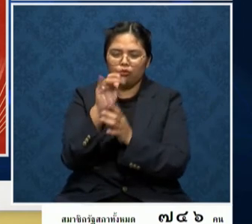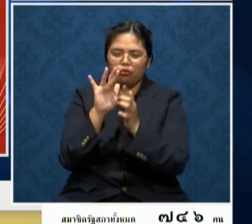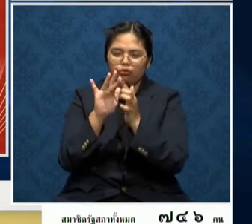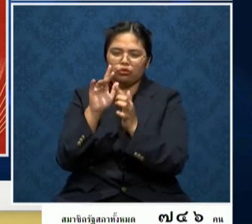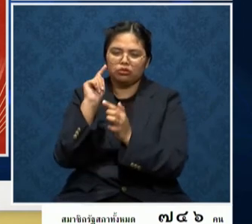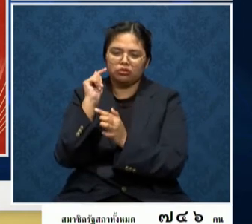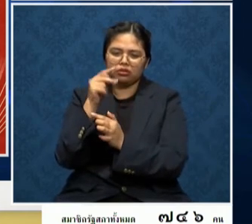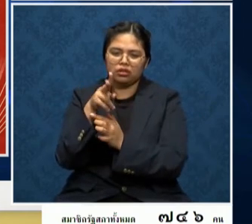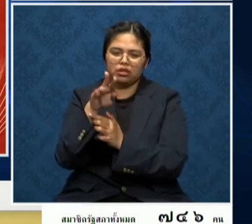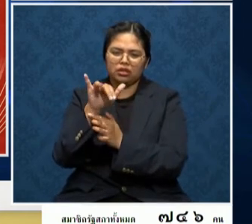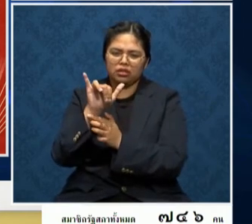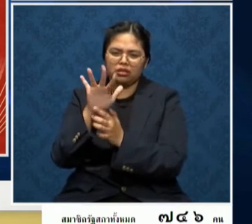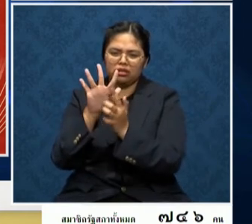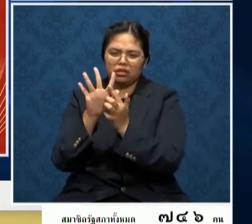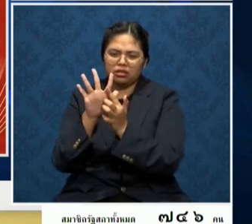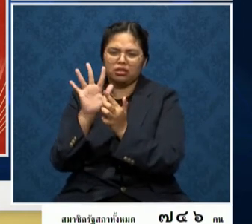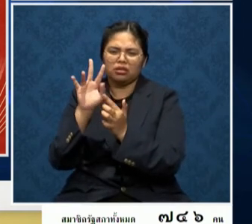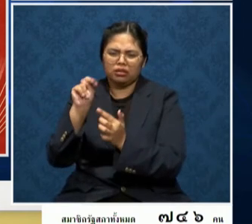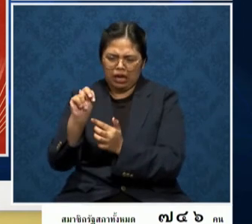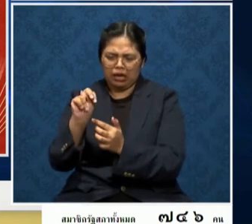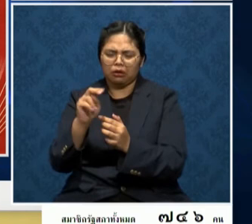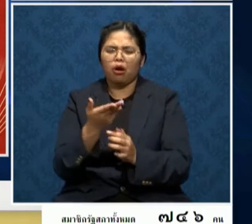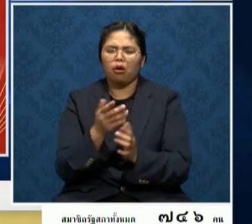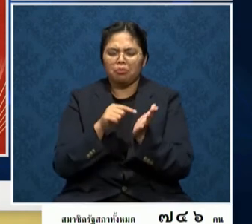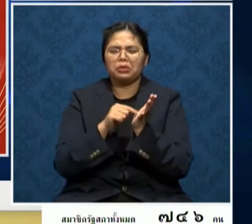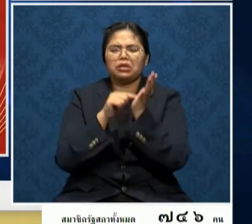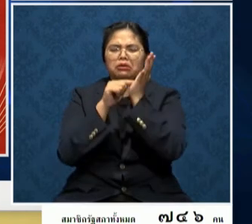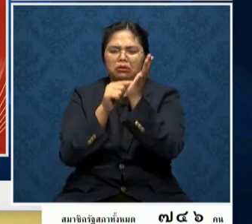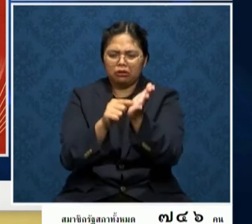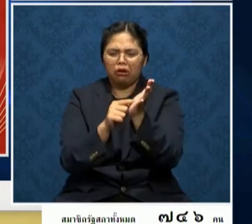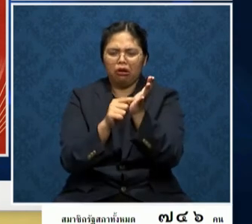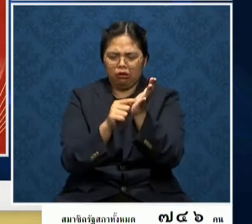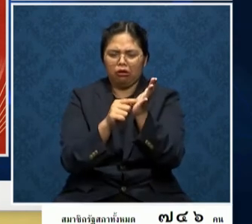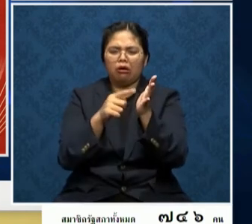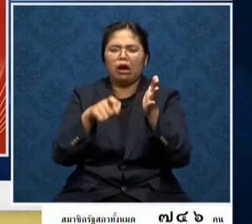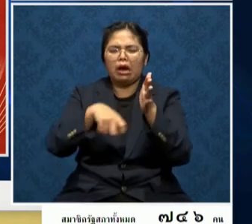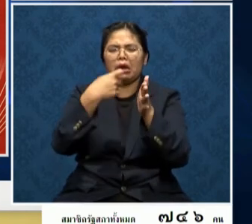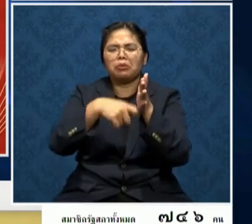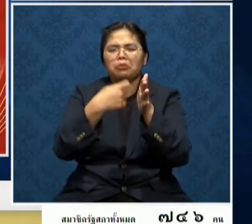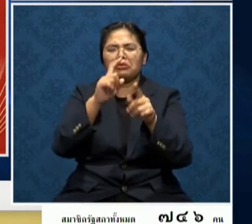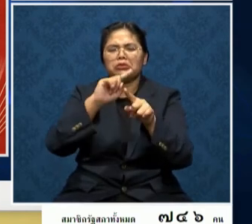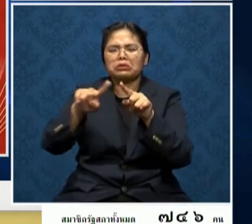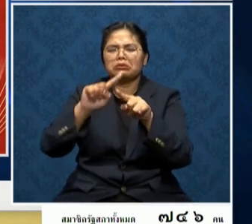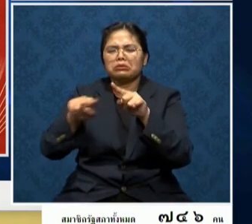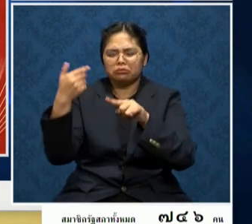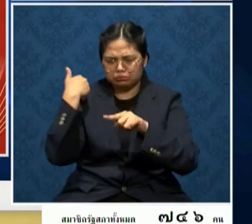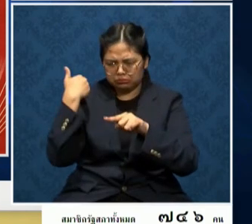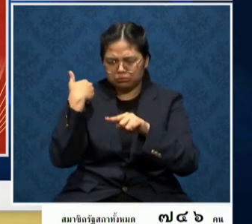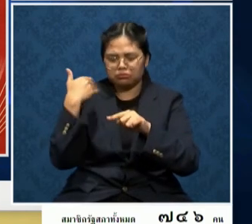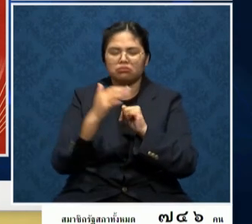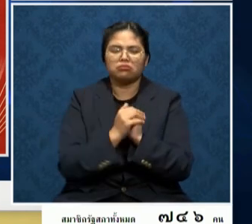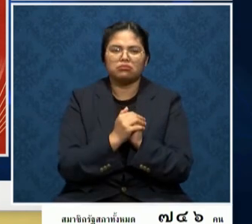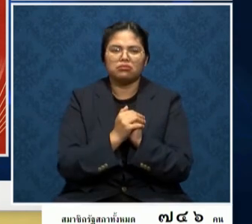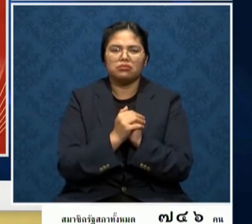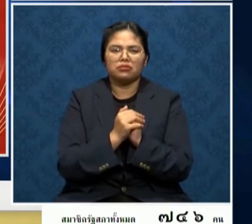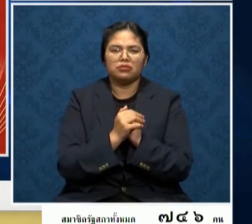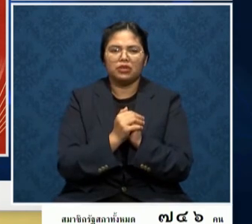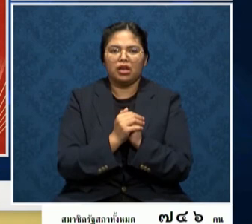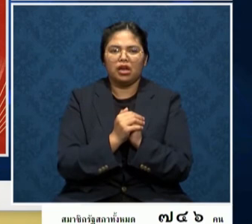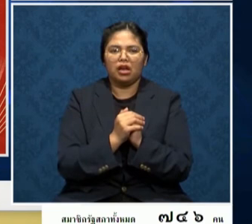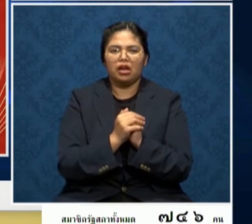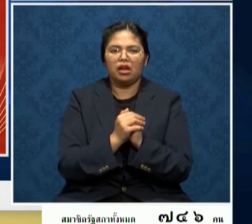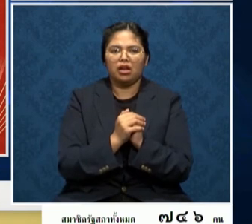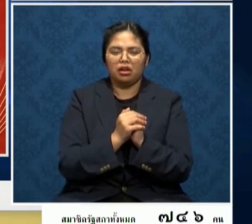ค่อยไปขออนุญาตใช้แบบมีเงื่อนไขนอกจากนี้ยังมีการอ้างข้อตกลงของนานาชาติในเรื่องของการลด